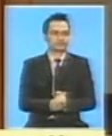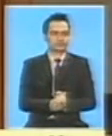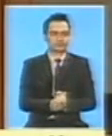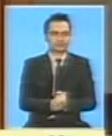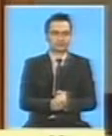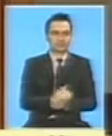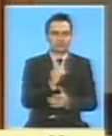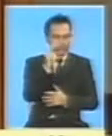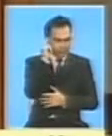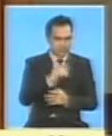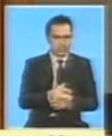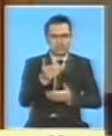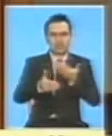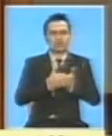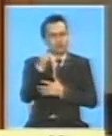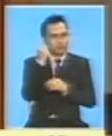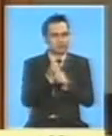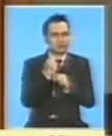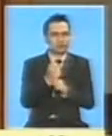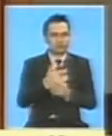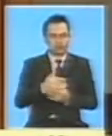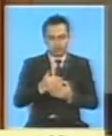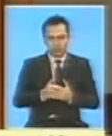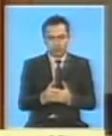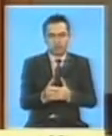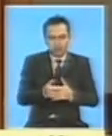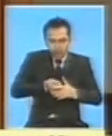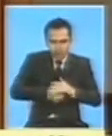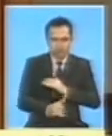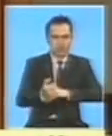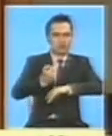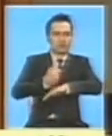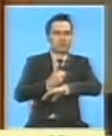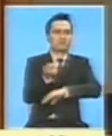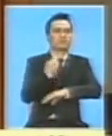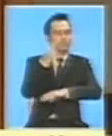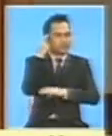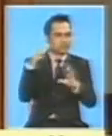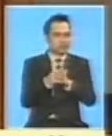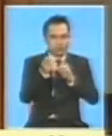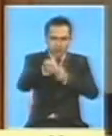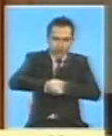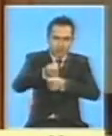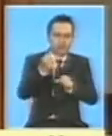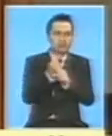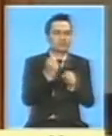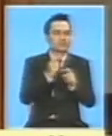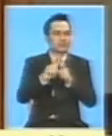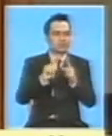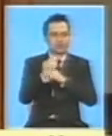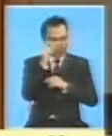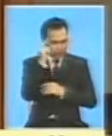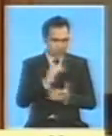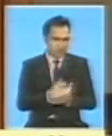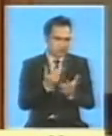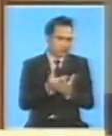อีกเรื่องหนึ่งคือการค้ามนุษย์การอุ้มบุญแรงต่างเหล่านี้นะทั้งแรงงานประมงแรงงานเกี่ยวเกษตรอะไรก็แต่เขาก็ไปเป็นข้ออ้างในการที่